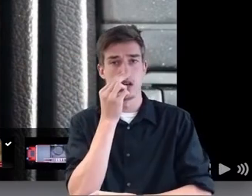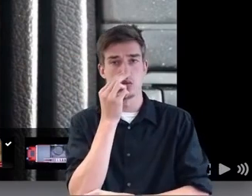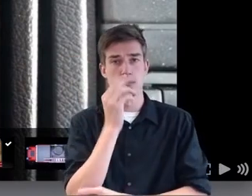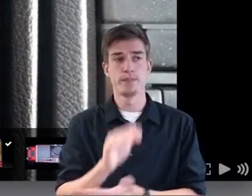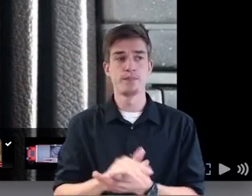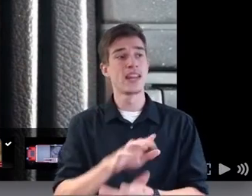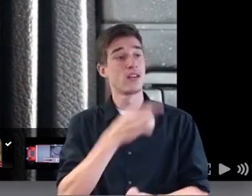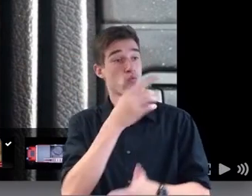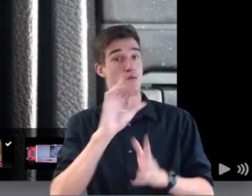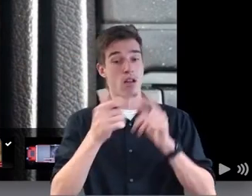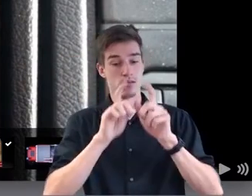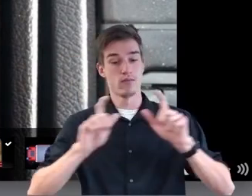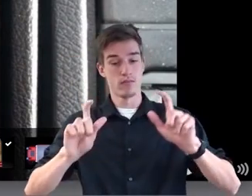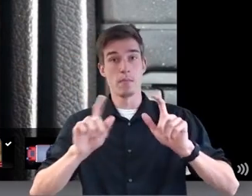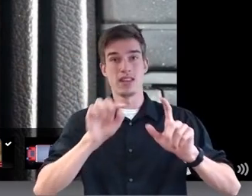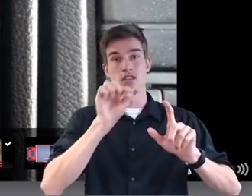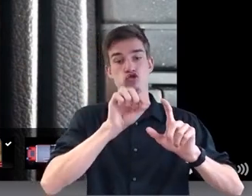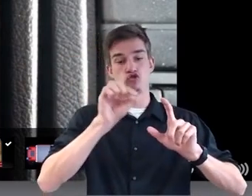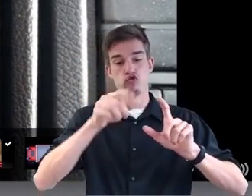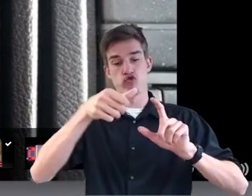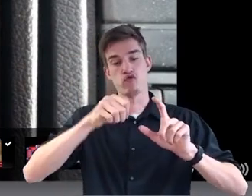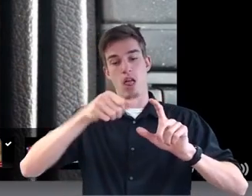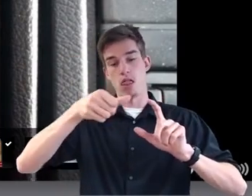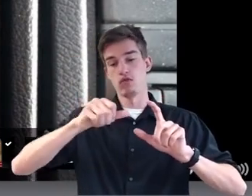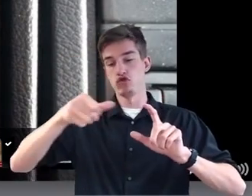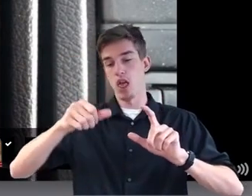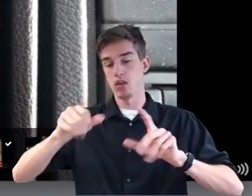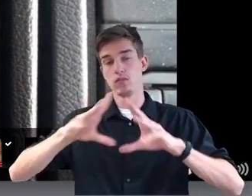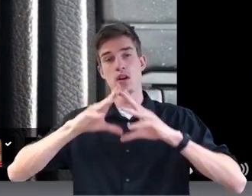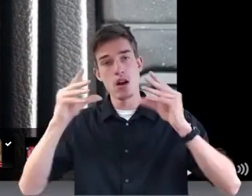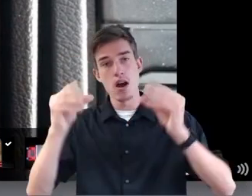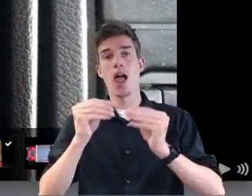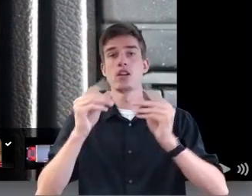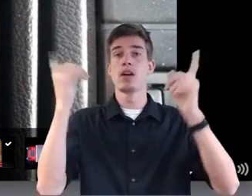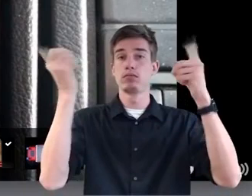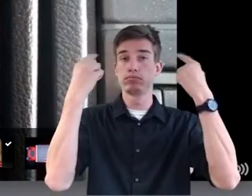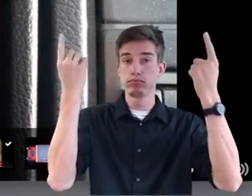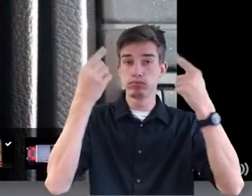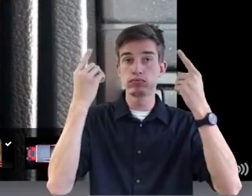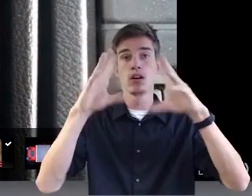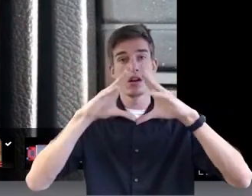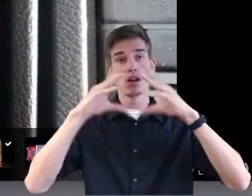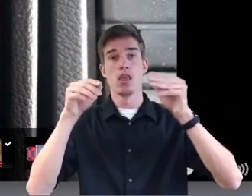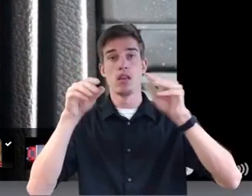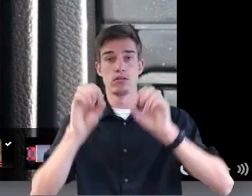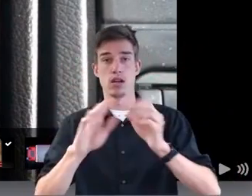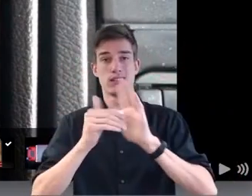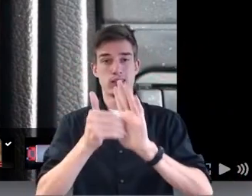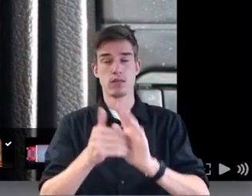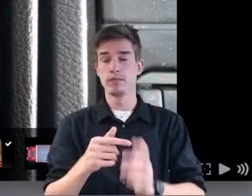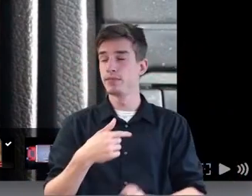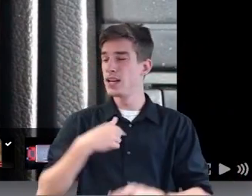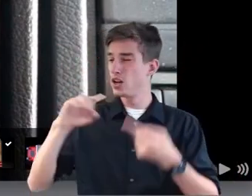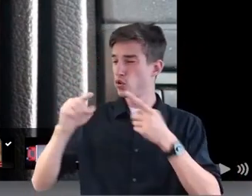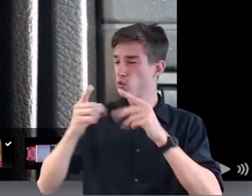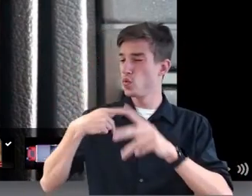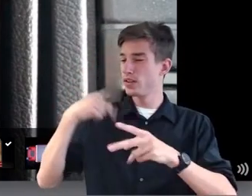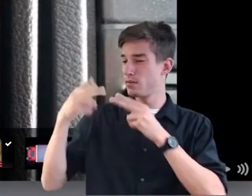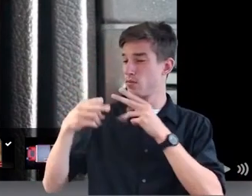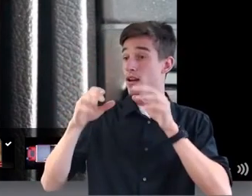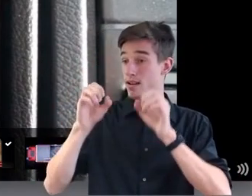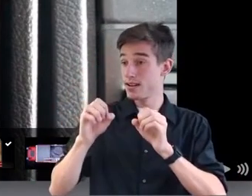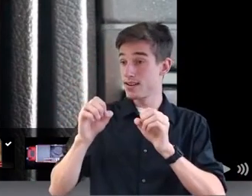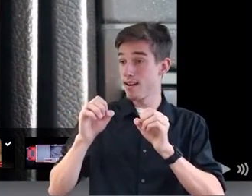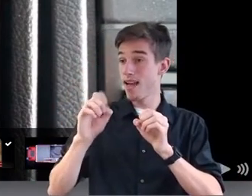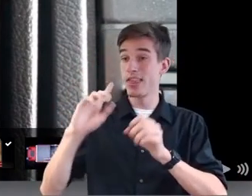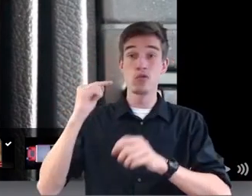im Cockpit eine Schalterreihe, wo wir die Rundum-Kennleuchten mitsteuern können. Darf ich einmal auf dieses